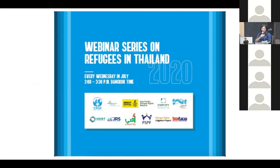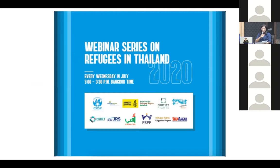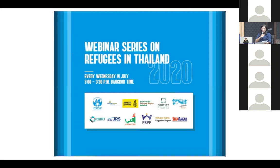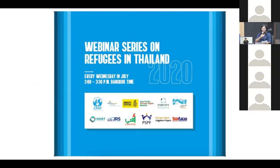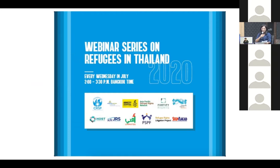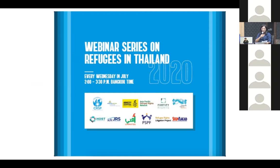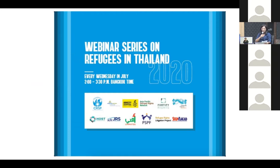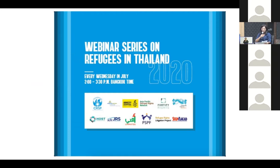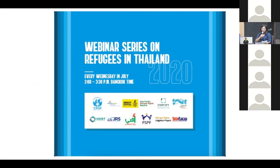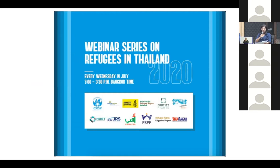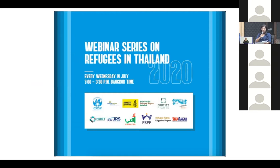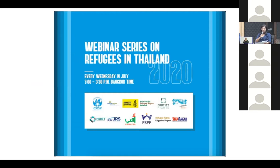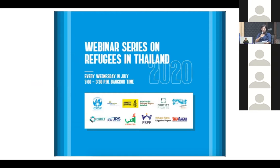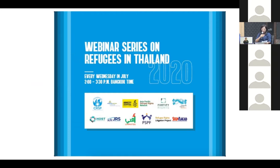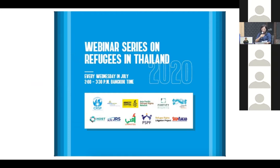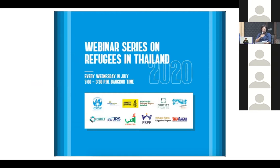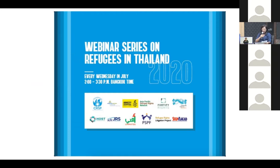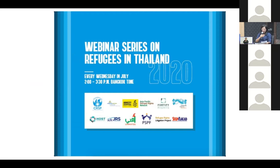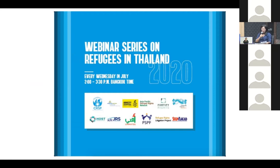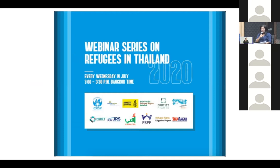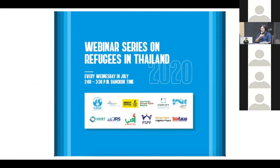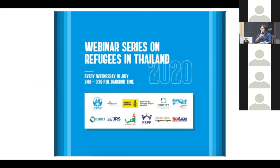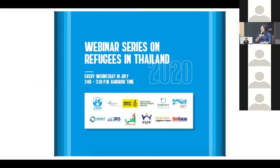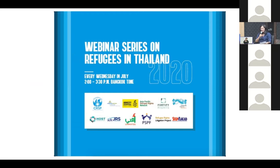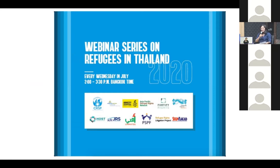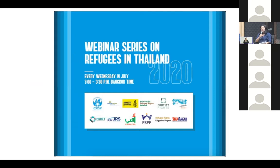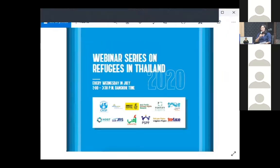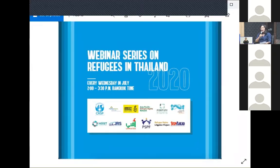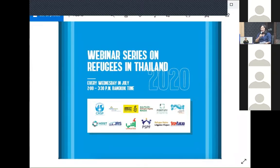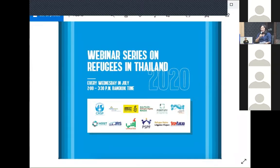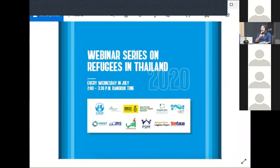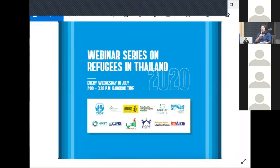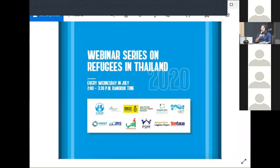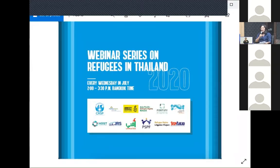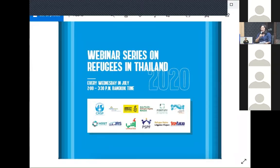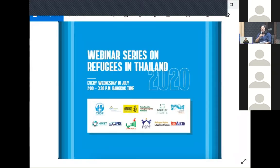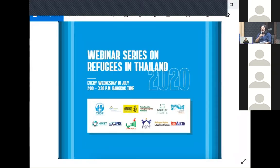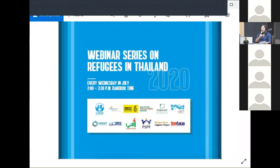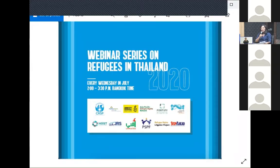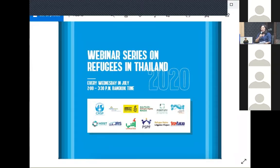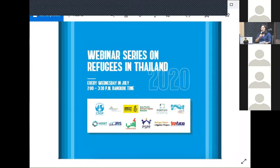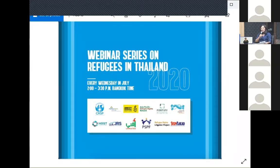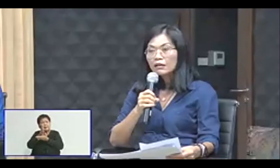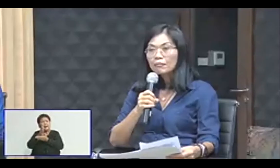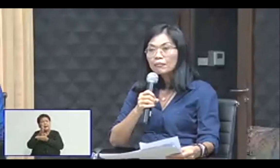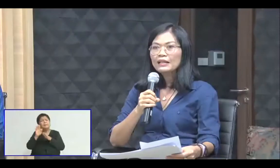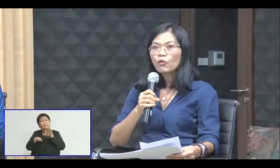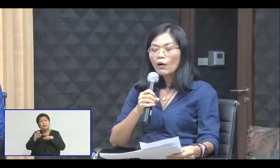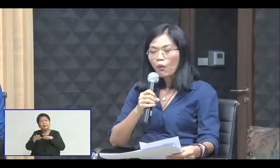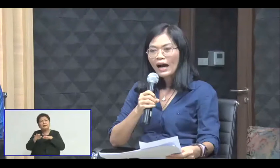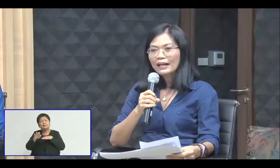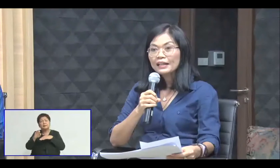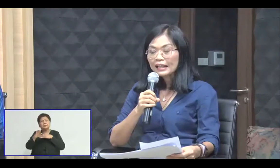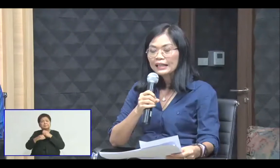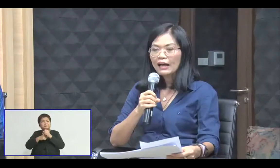งานคณะกรรมการดุลยพินิจการที่เสนอขึ้นไปค่ะเพราะฉะนั้นเนี่ยผ่านมาประมาณสักครึ่งปีก